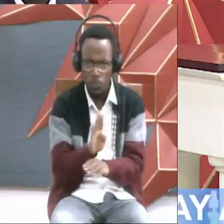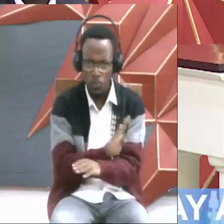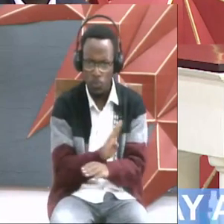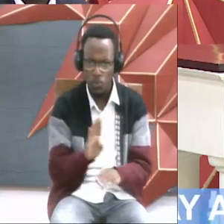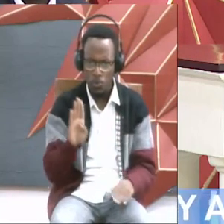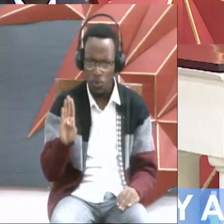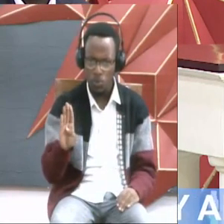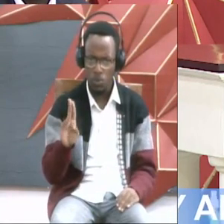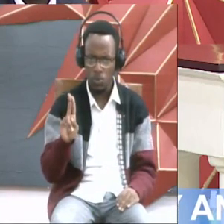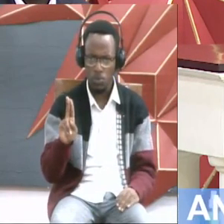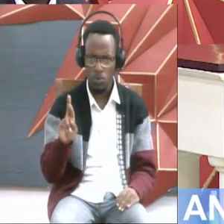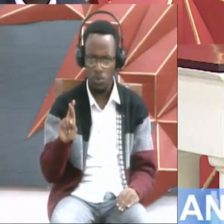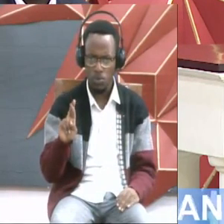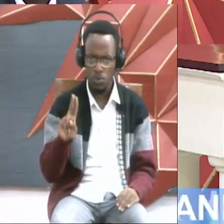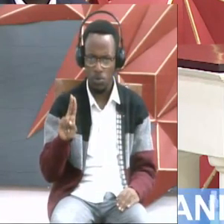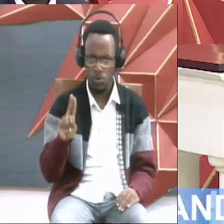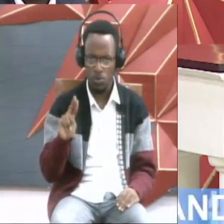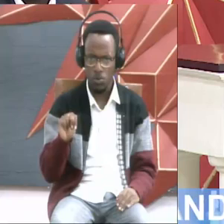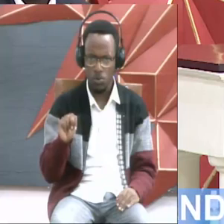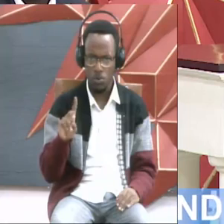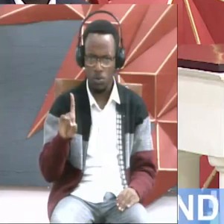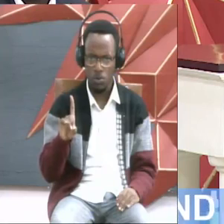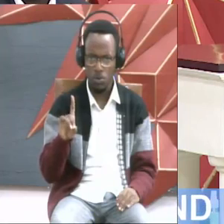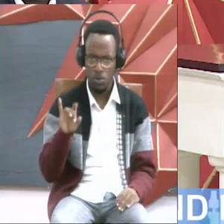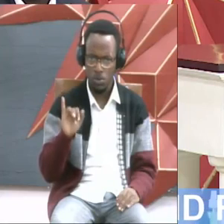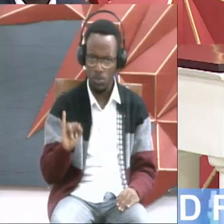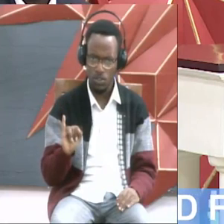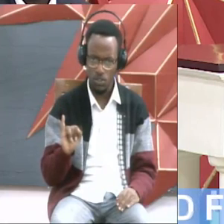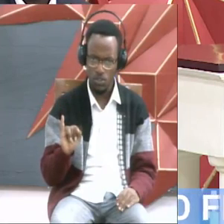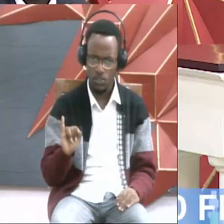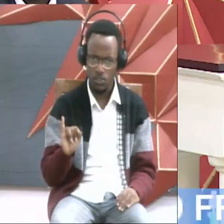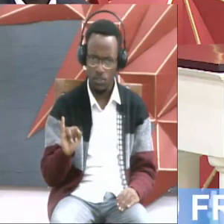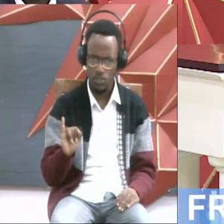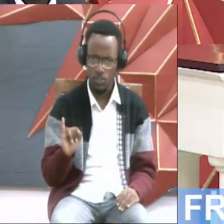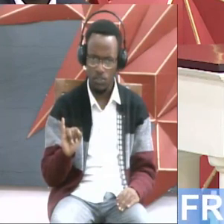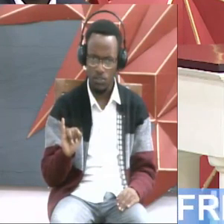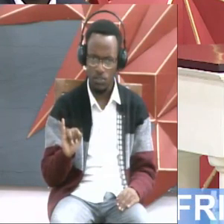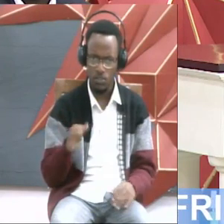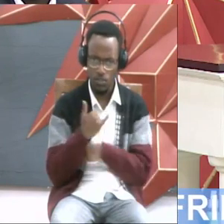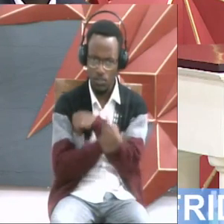sinzi niba ngira ngo bivuze amazina yabo